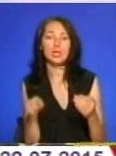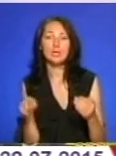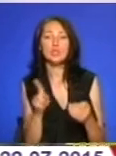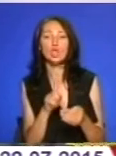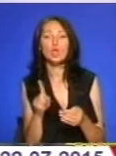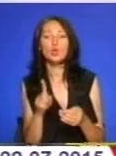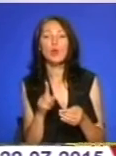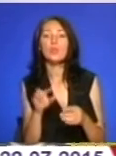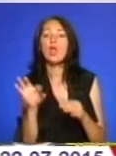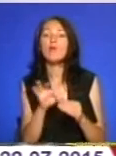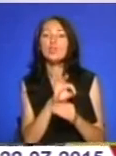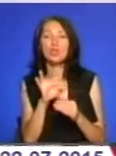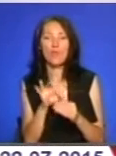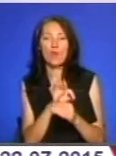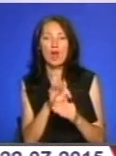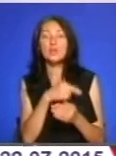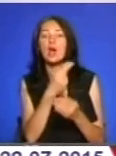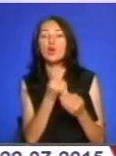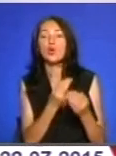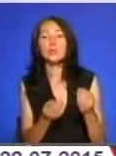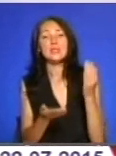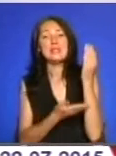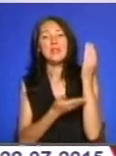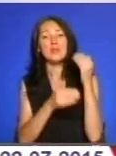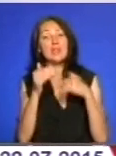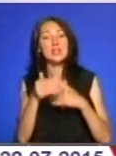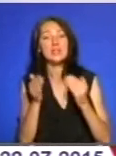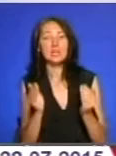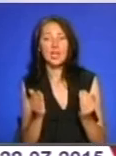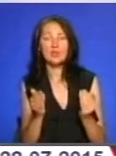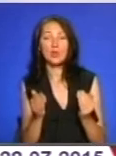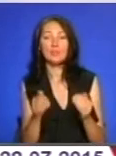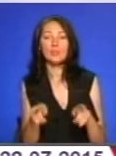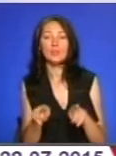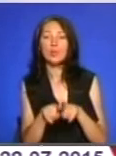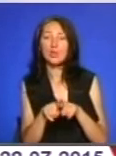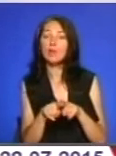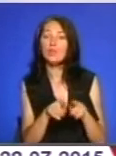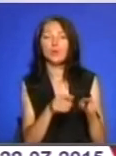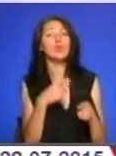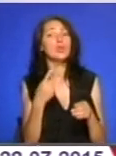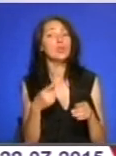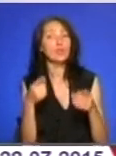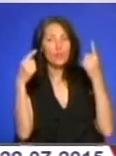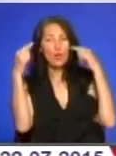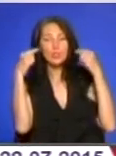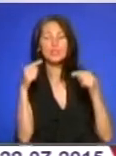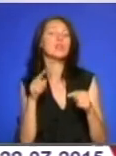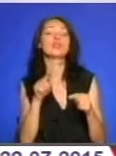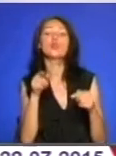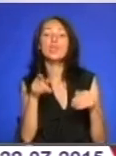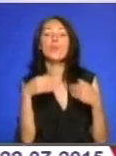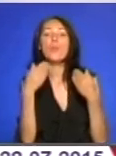що вишивання, розписи дерев'яних скринь, така сама рівноцінна творчість, просто якщо її